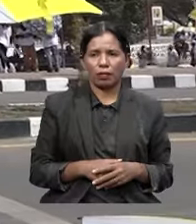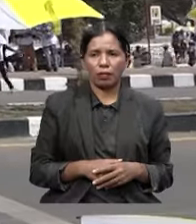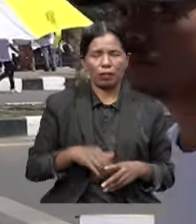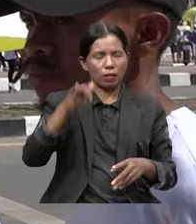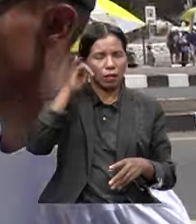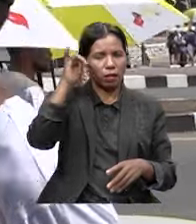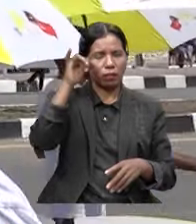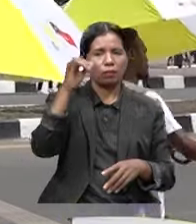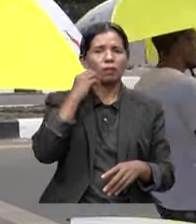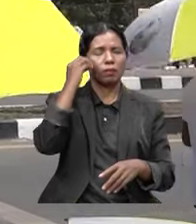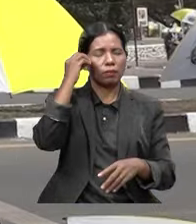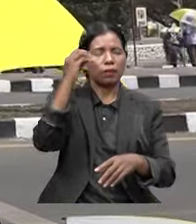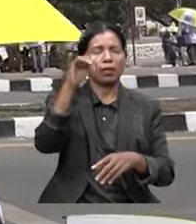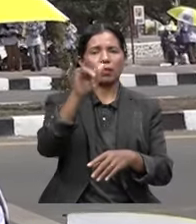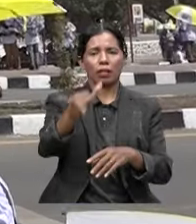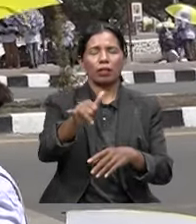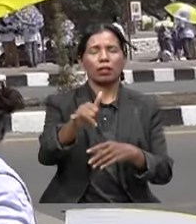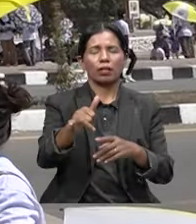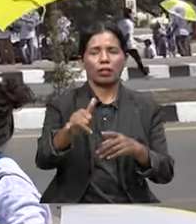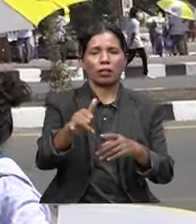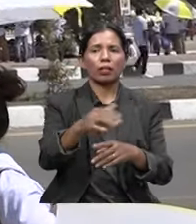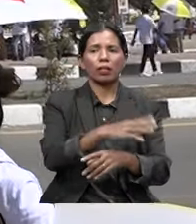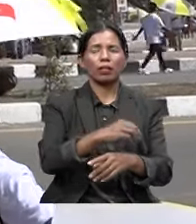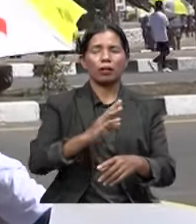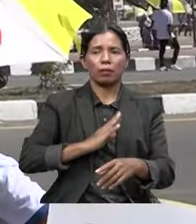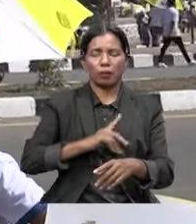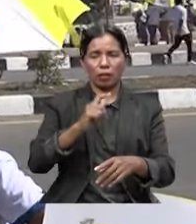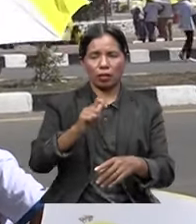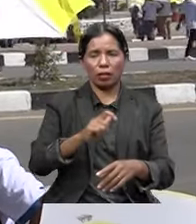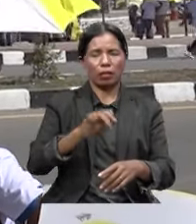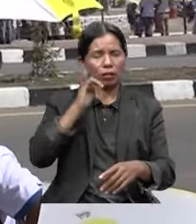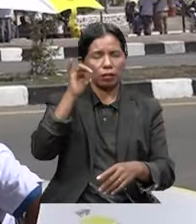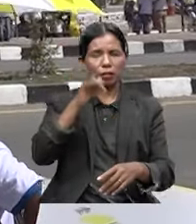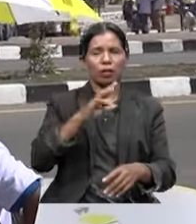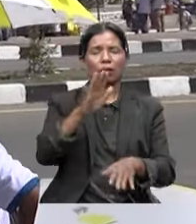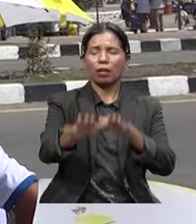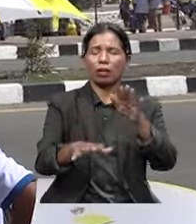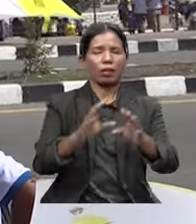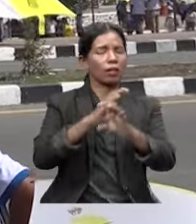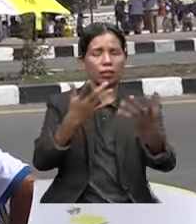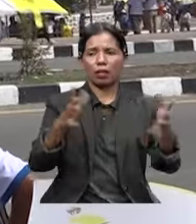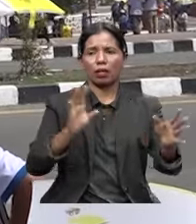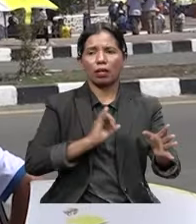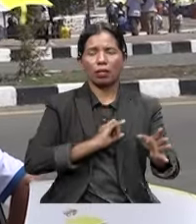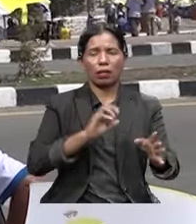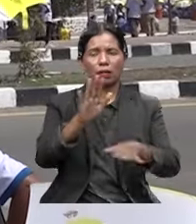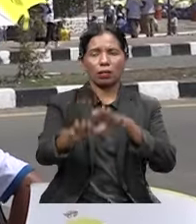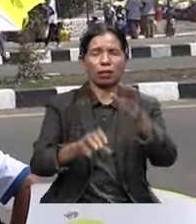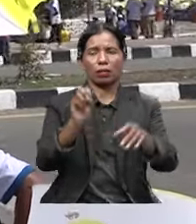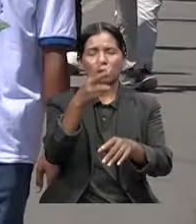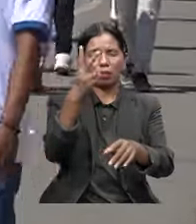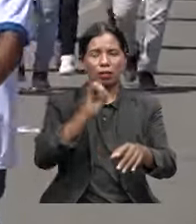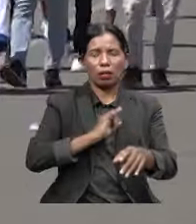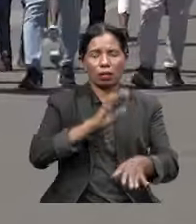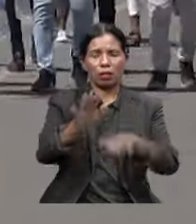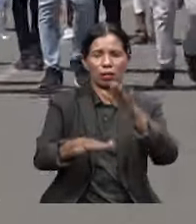dilarang ola eu dilarang de maine ne kareta la ia be umus tau ingkara na ini jam 12 kira sa mai be